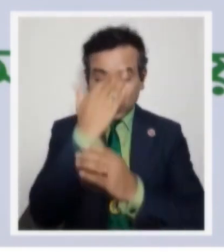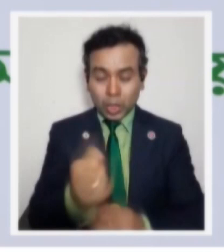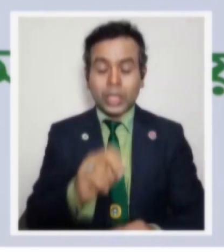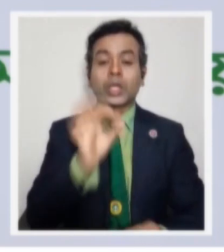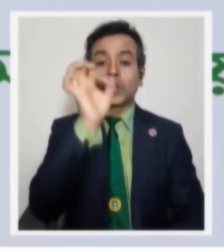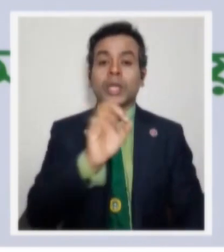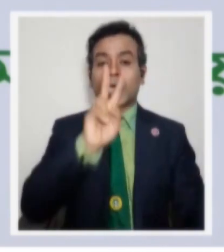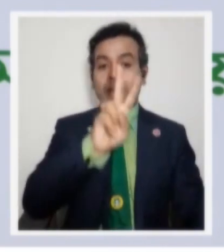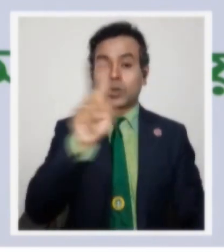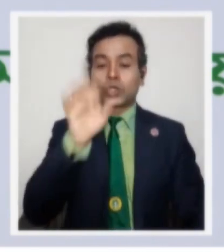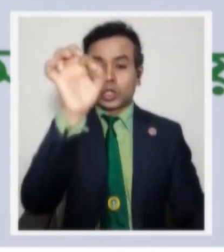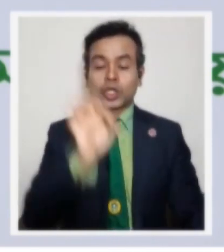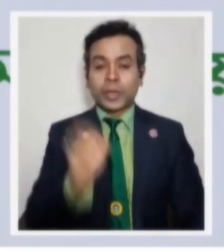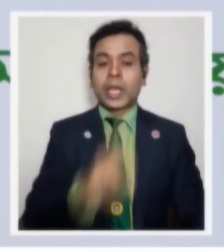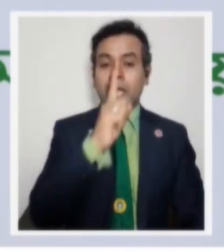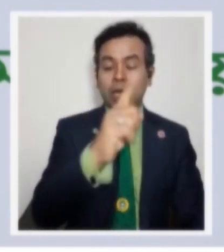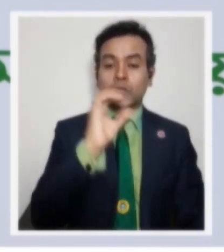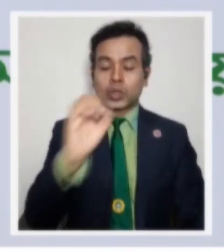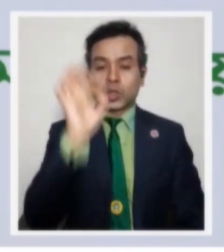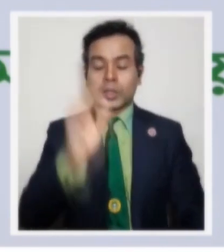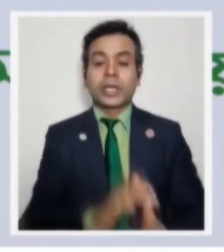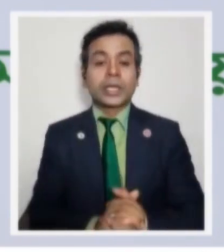63,026 জন এবং শনাক্তের হার